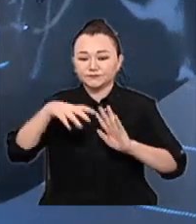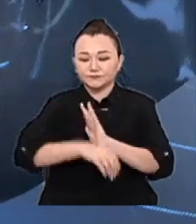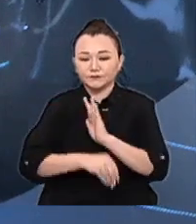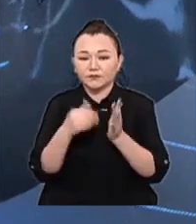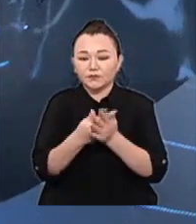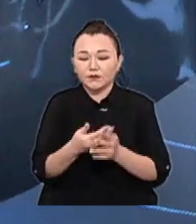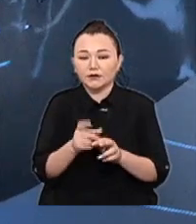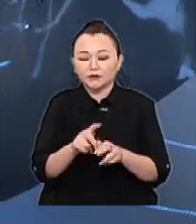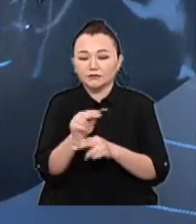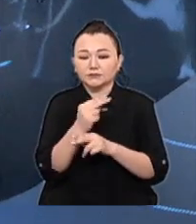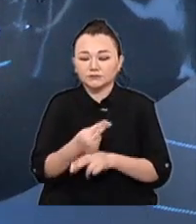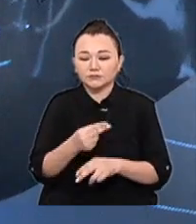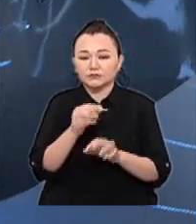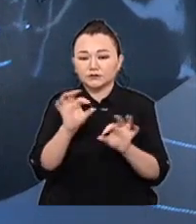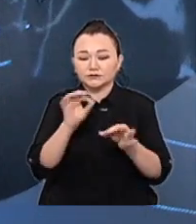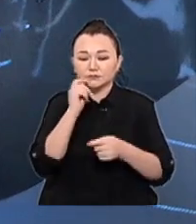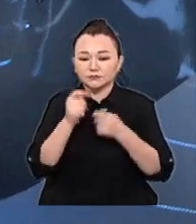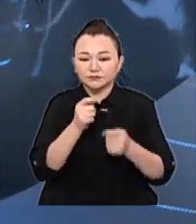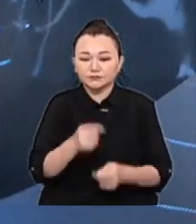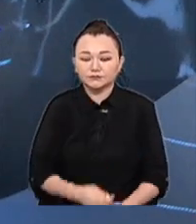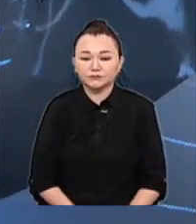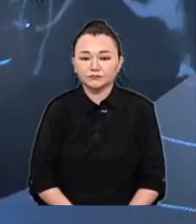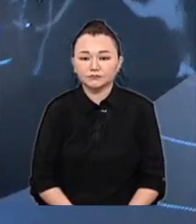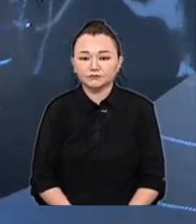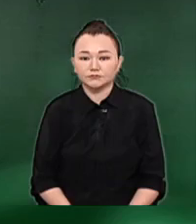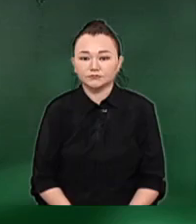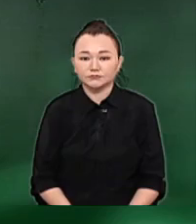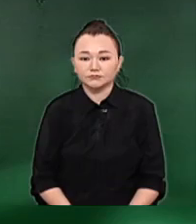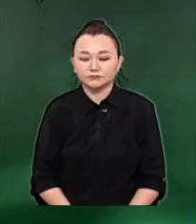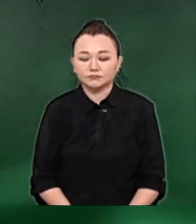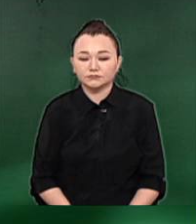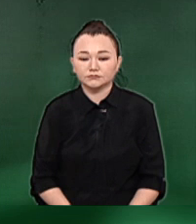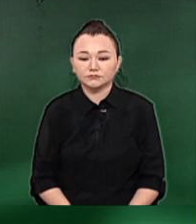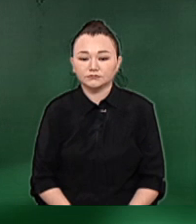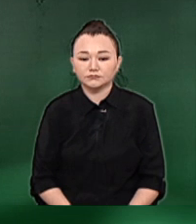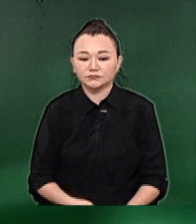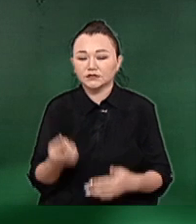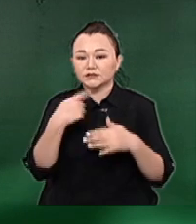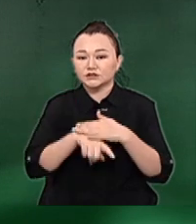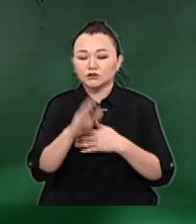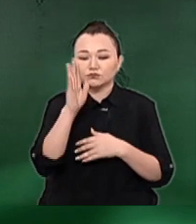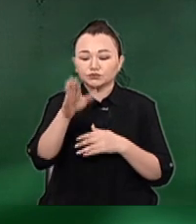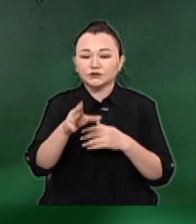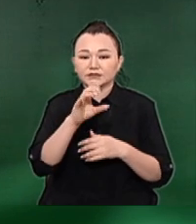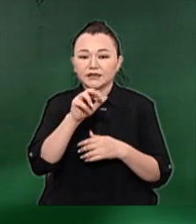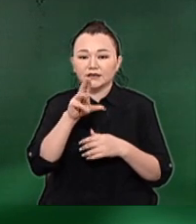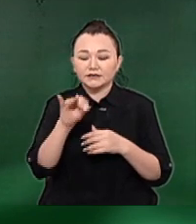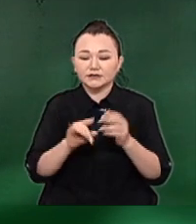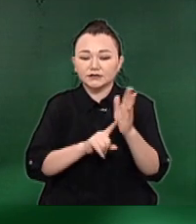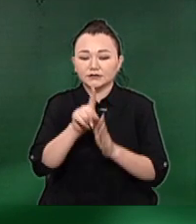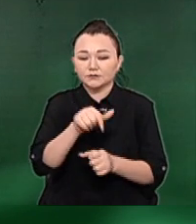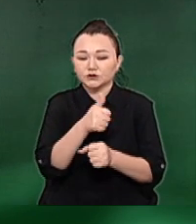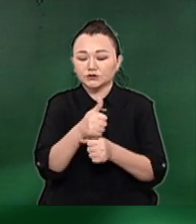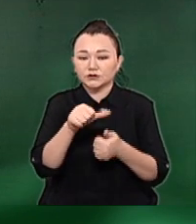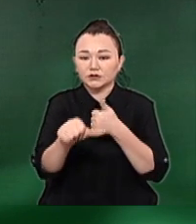Енді сол түзетулерге тоқталсақ. Яғни алдағы саяси науқанның басты